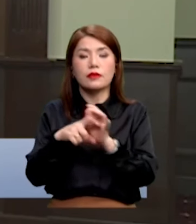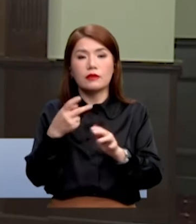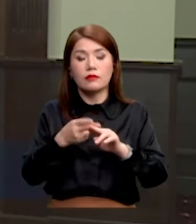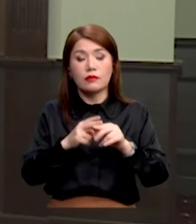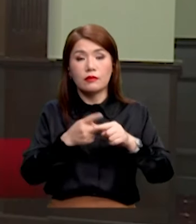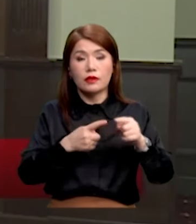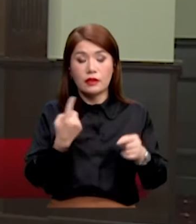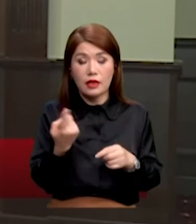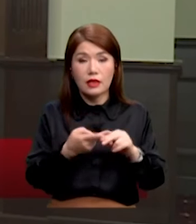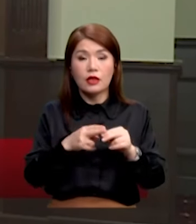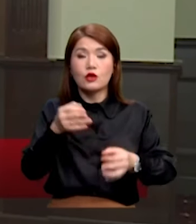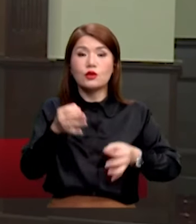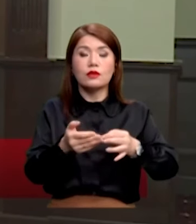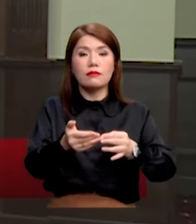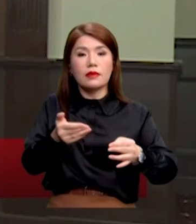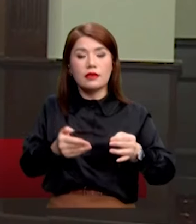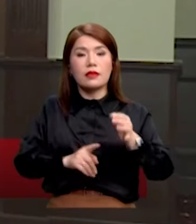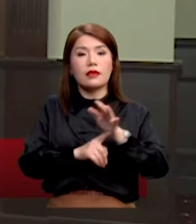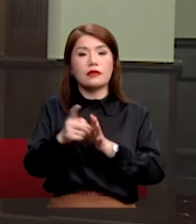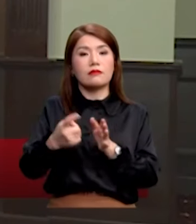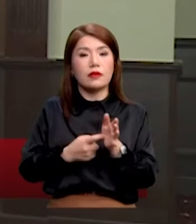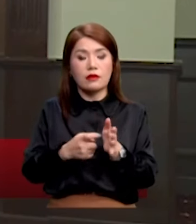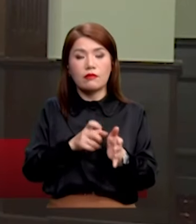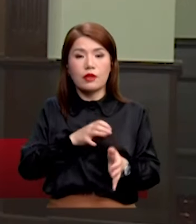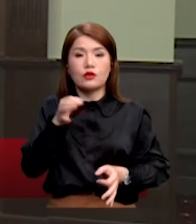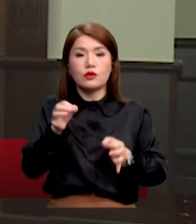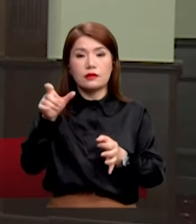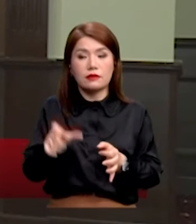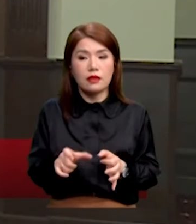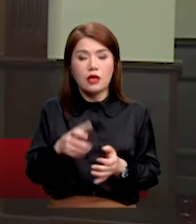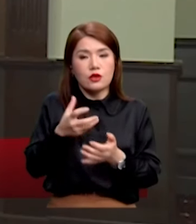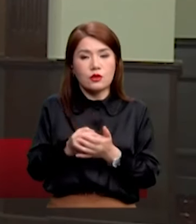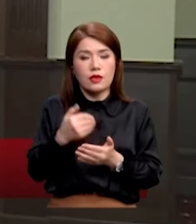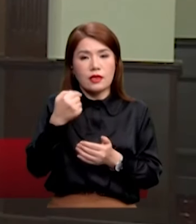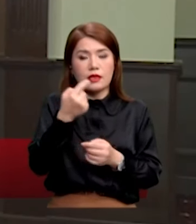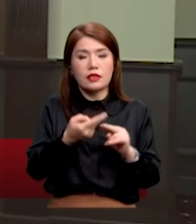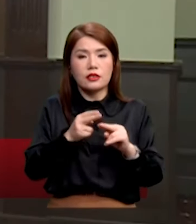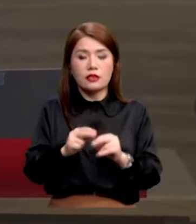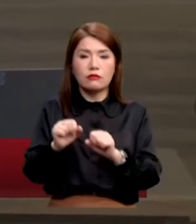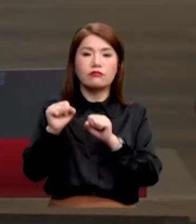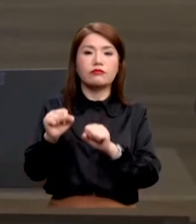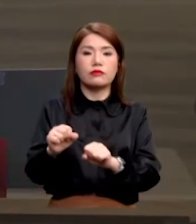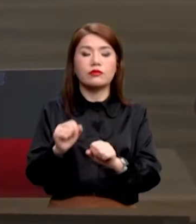бойынша сотқа дейінгі іс жүргізу басталды. Судья жеке қауіпсіздік шараларымен қамтамасыз етілді.